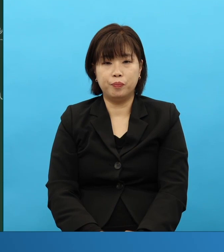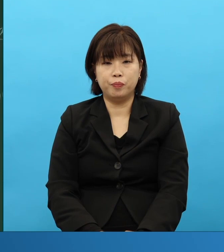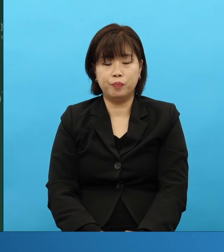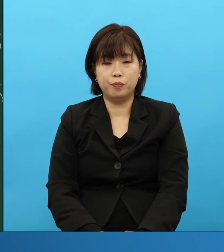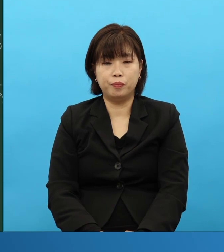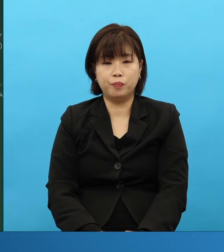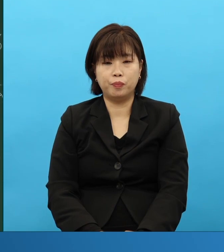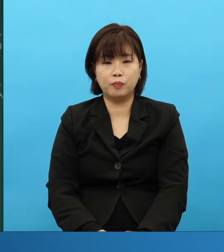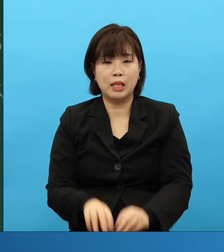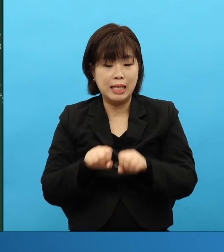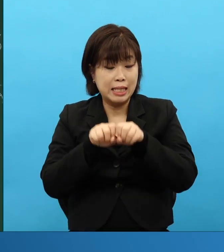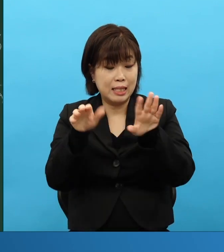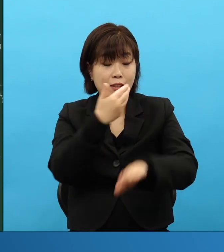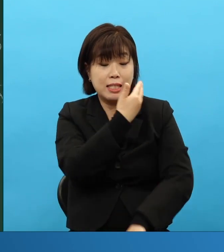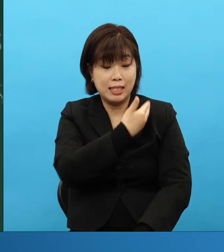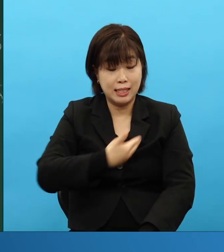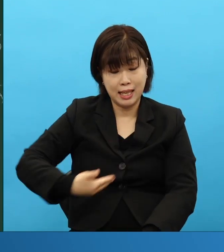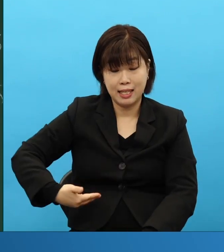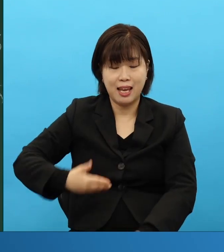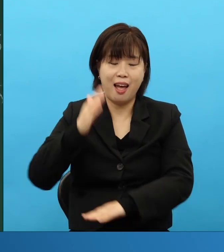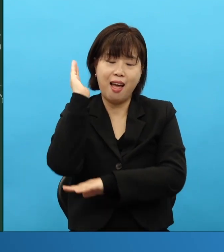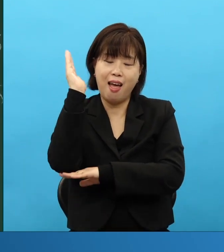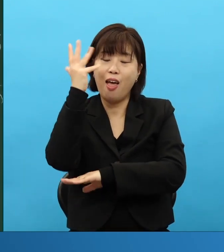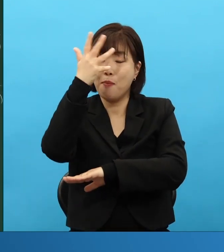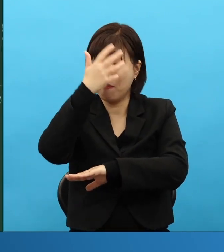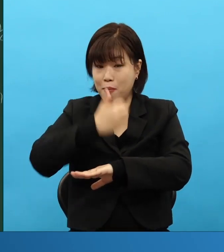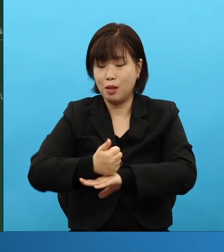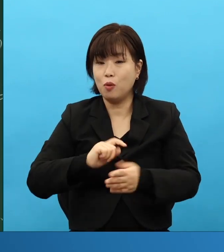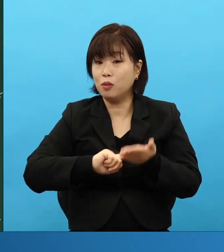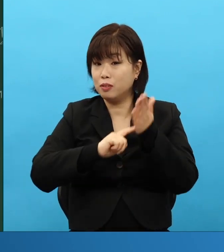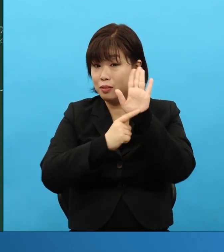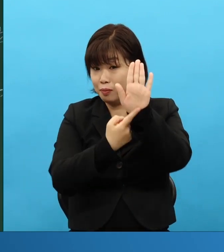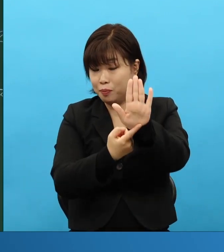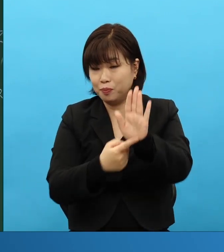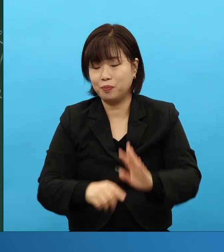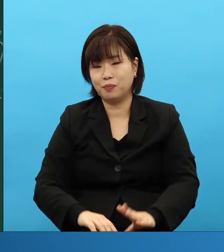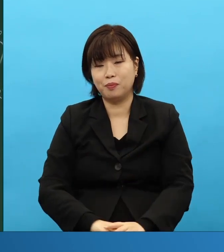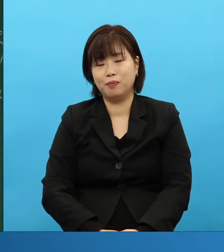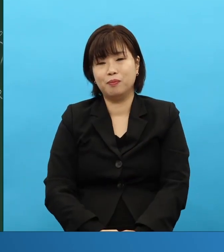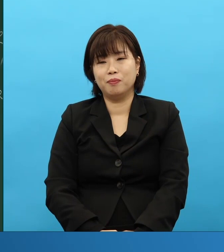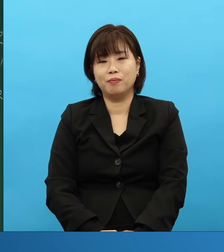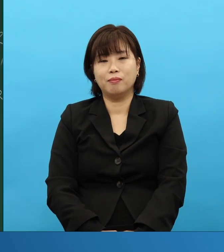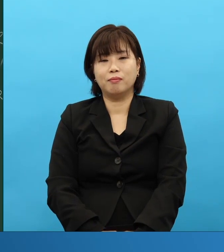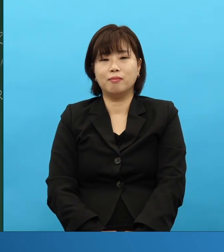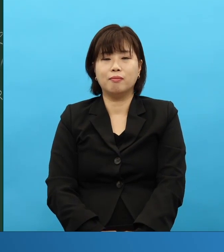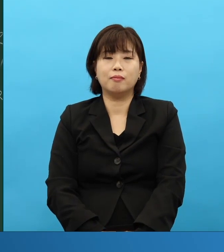연결되는 흩어진 제자로 결론 So 맺겠습니다. we'll come to conclusion with our scattered disciples.